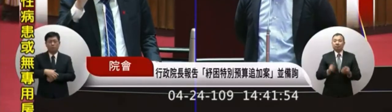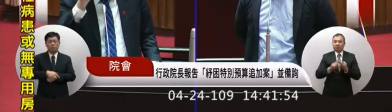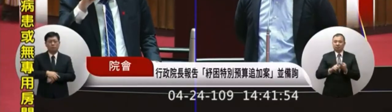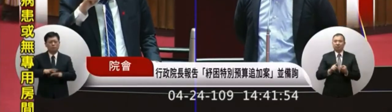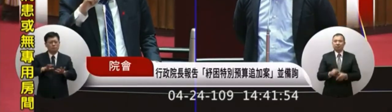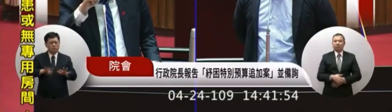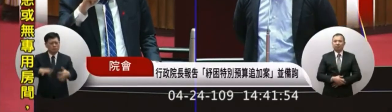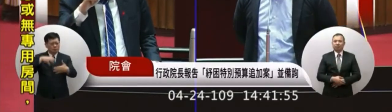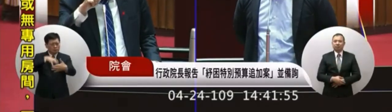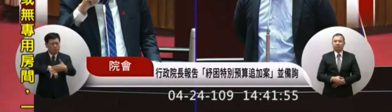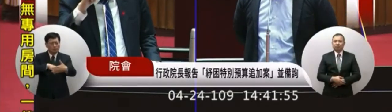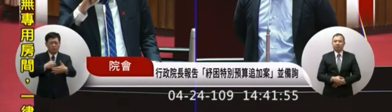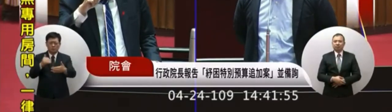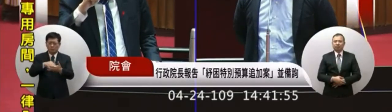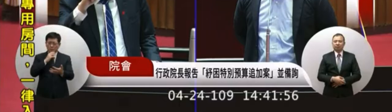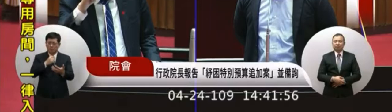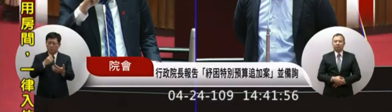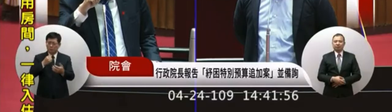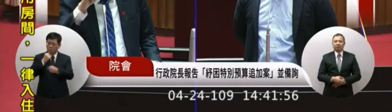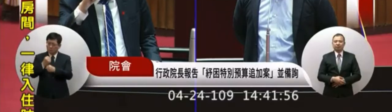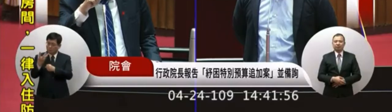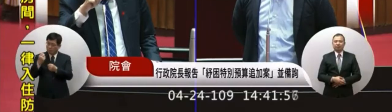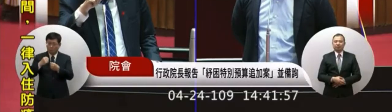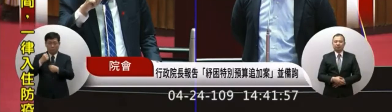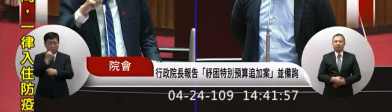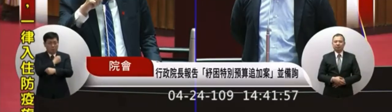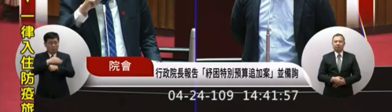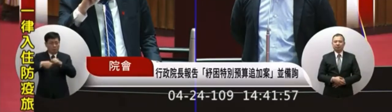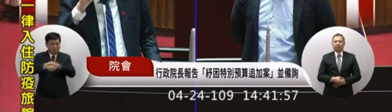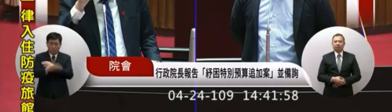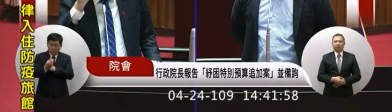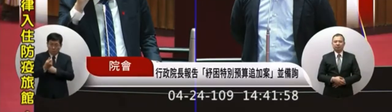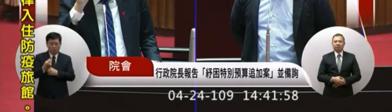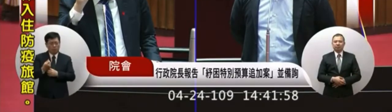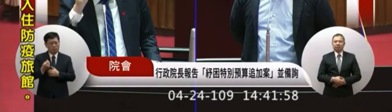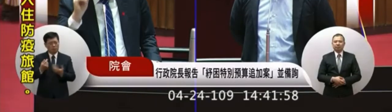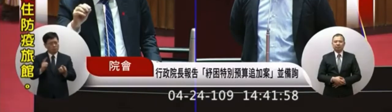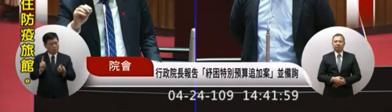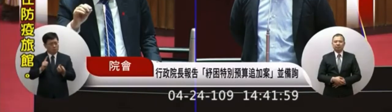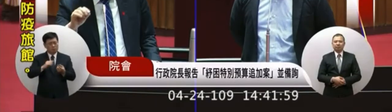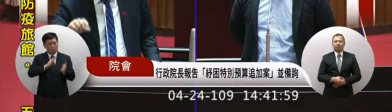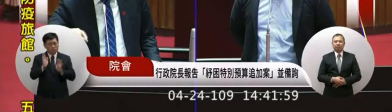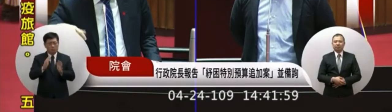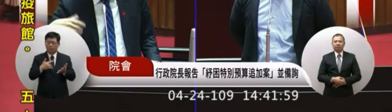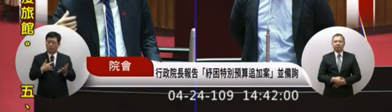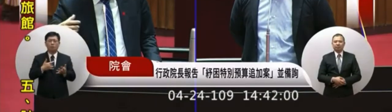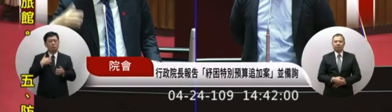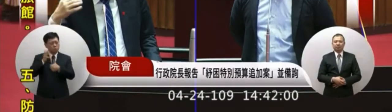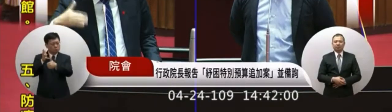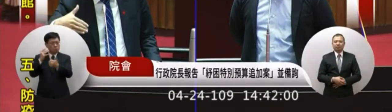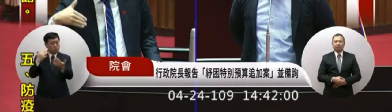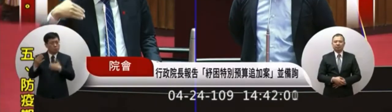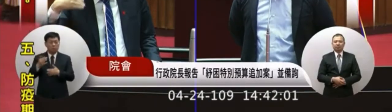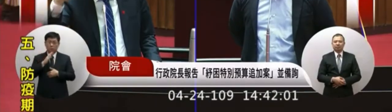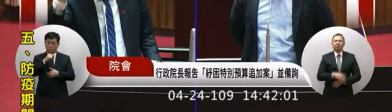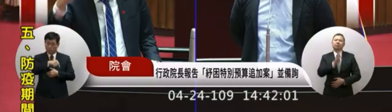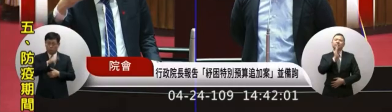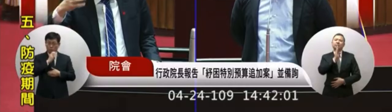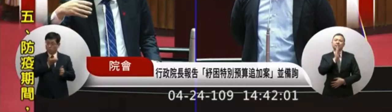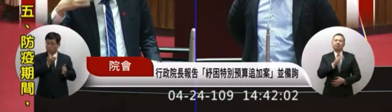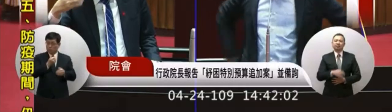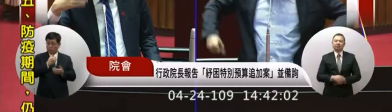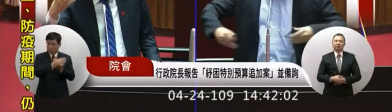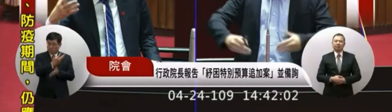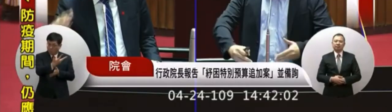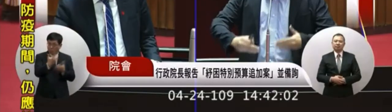对啊， 所以内底到底你只话讲无工课、无劳保、无公保的，是啥物情形？啊，我来了解是毋是？ 是啦， 头前个